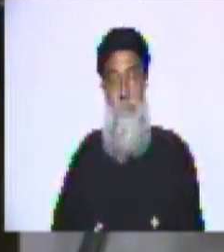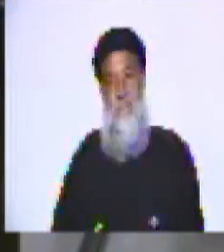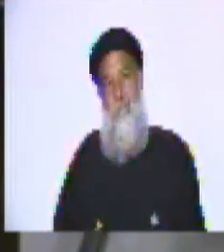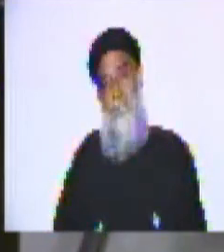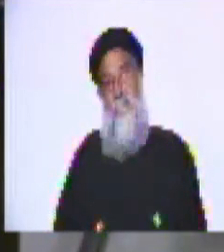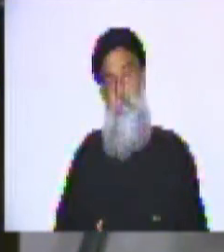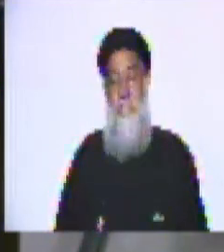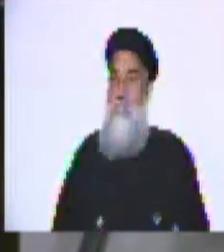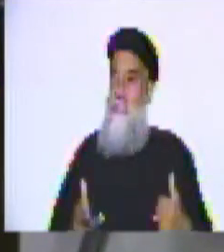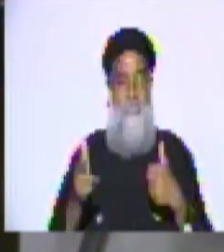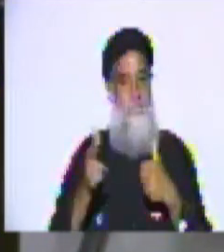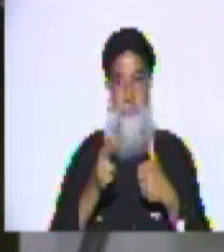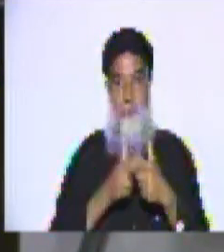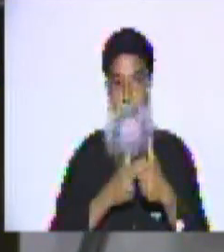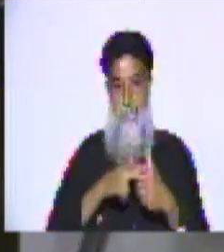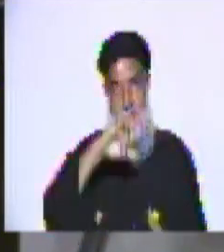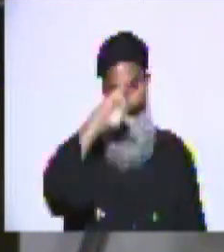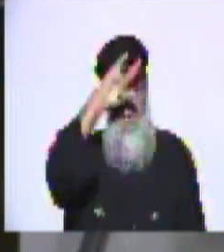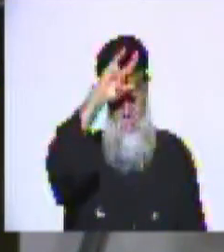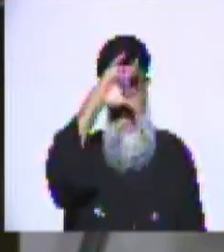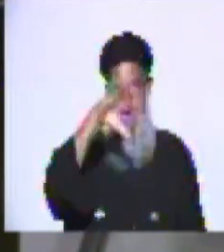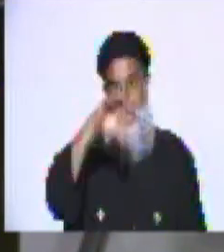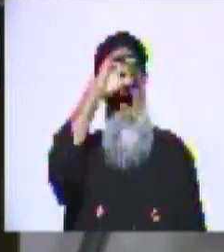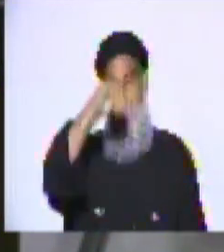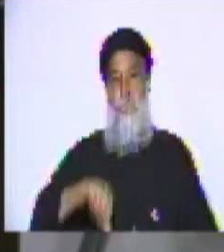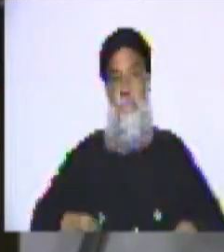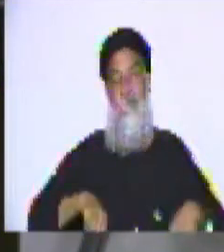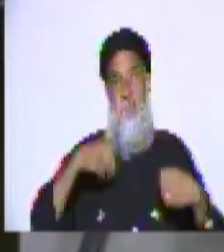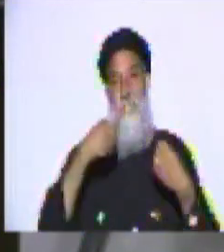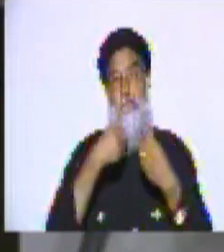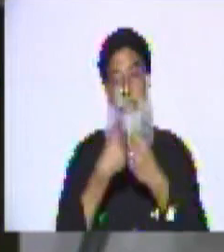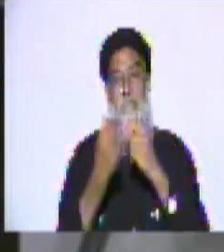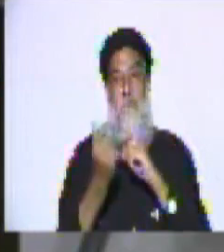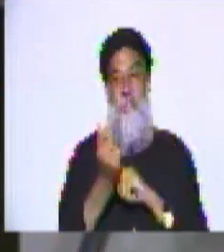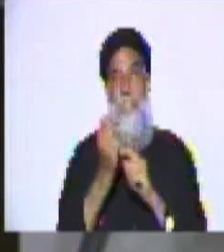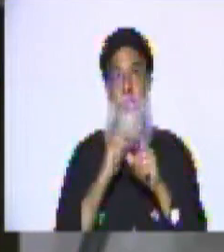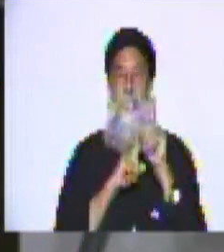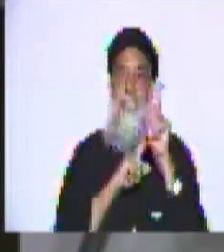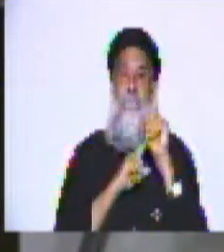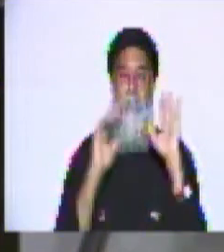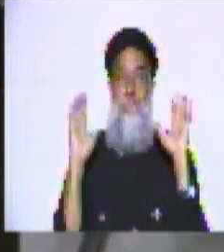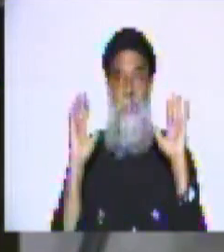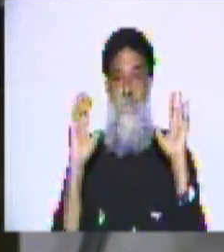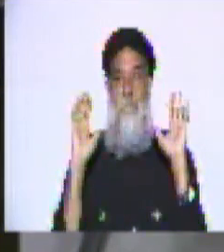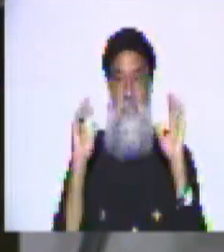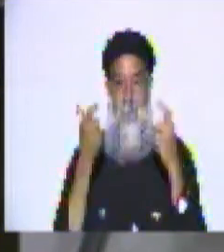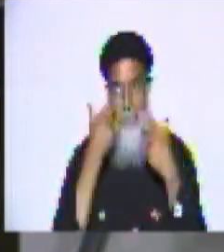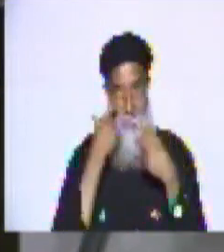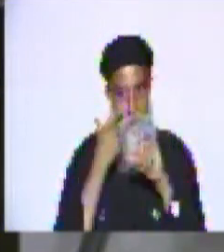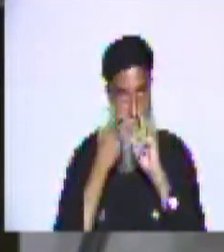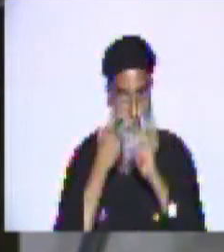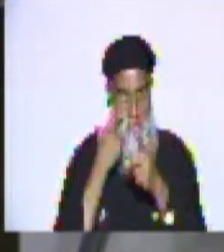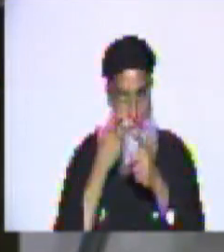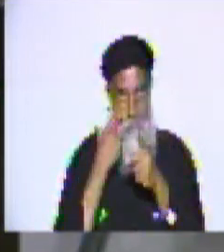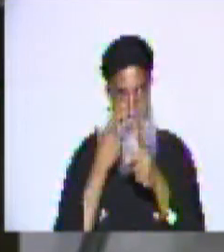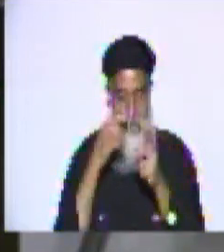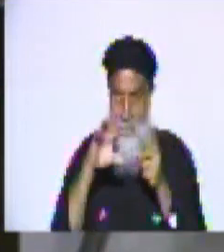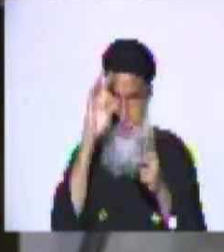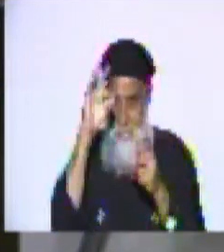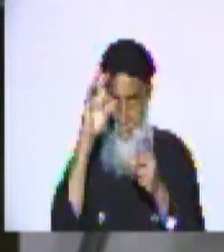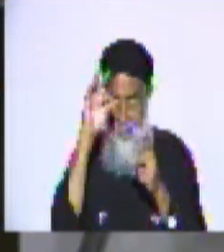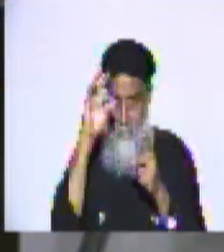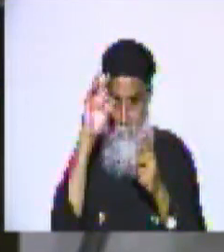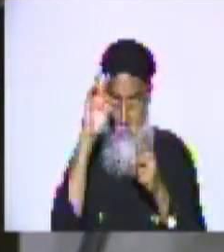بنرفض الشر عشان نختار الحياة مع المسيح. خد بالك، يعني عمل